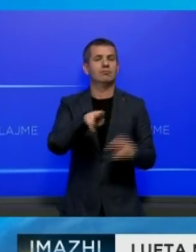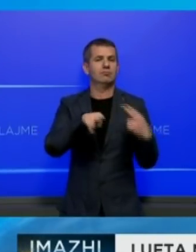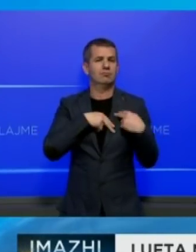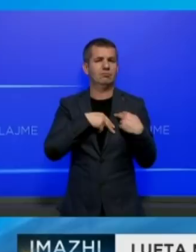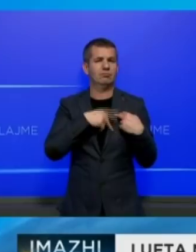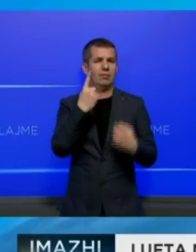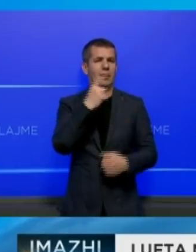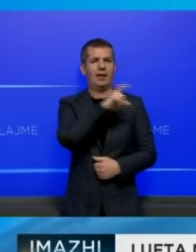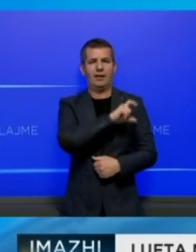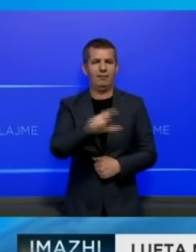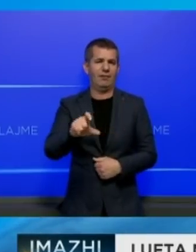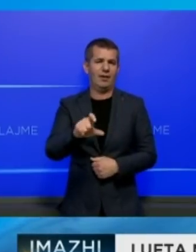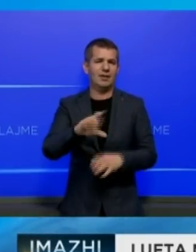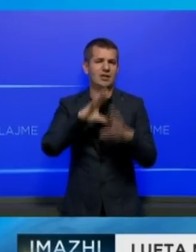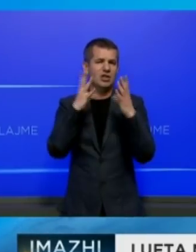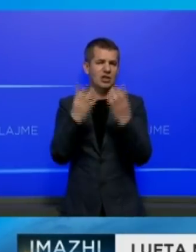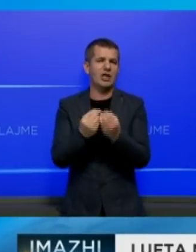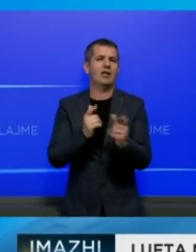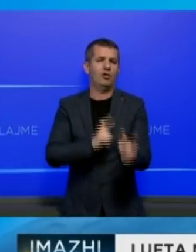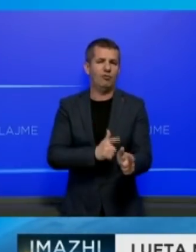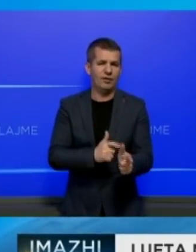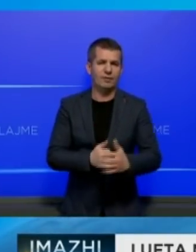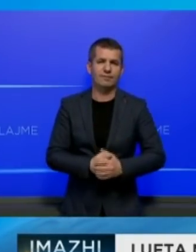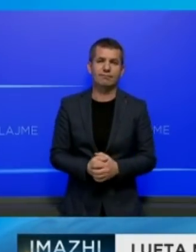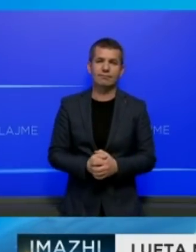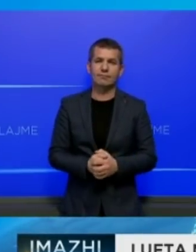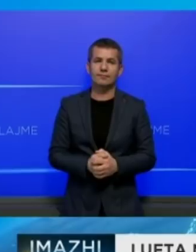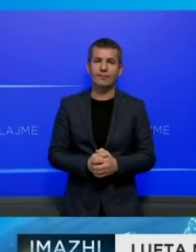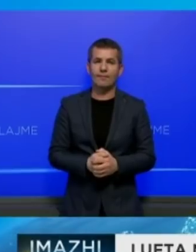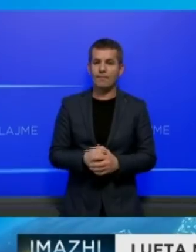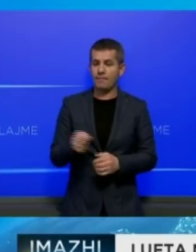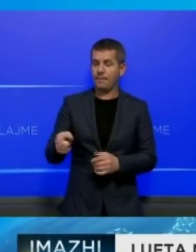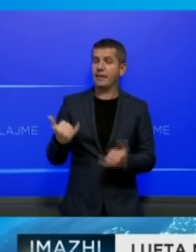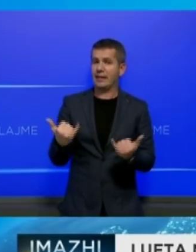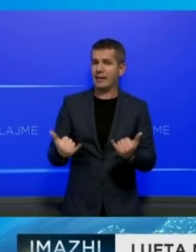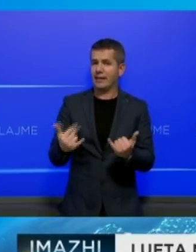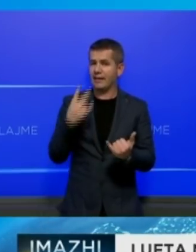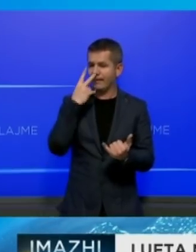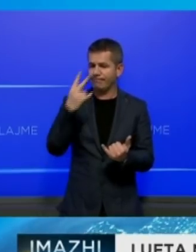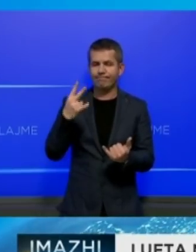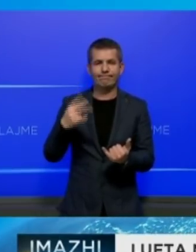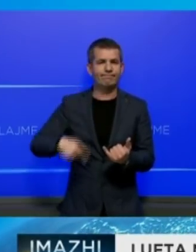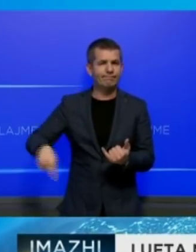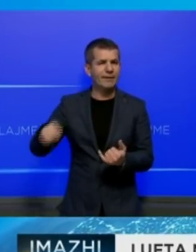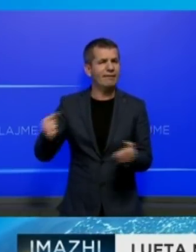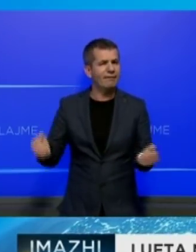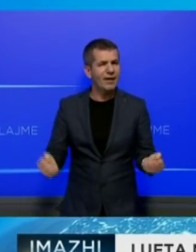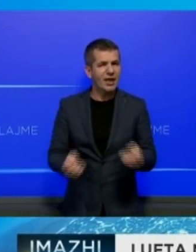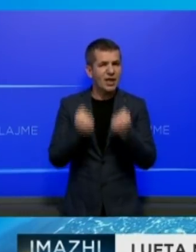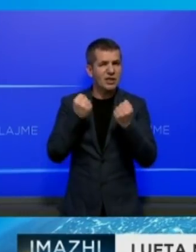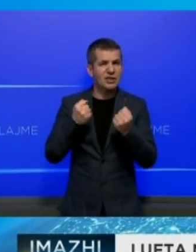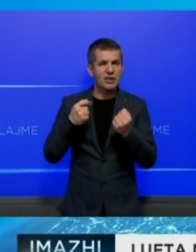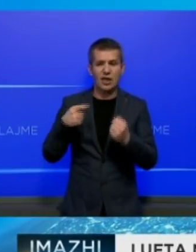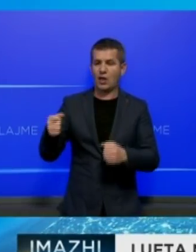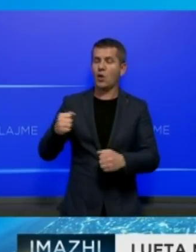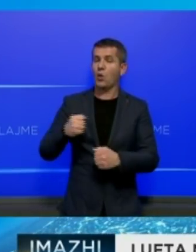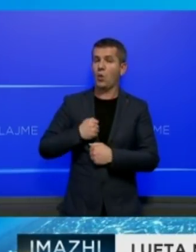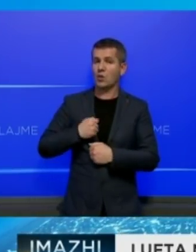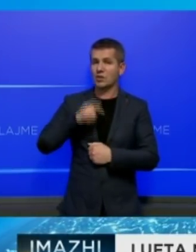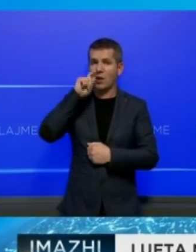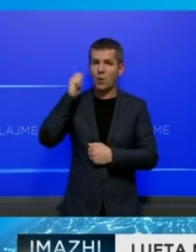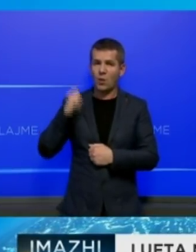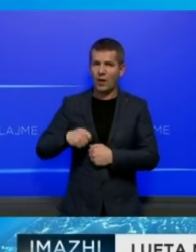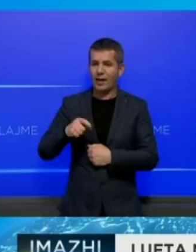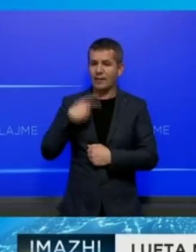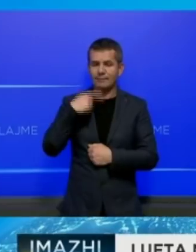fillimin e luftës. Ndërkohë, në teren, situata mbetet e rëndë. Në qytetin jugor Mariupol, ushtria ukrainase ka thënë se